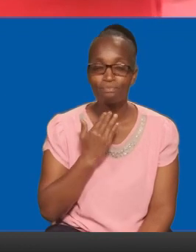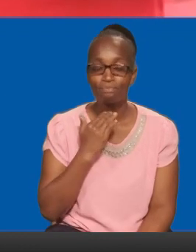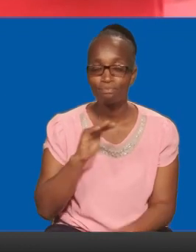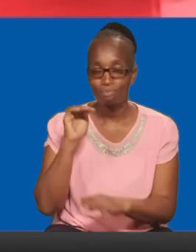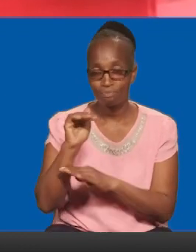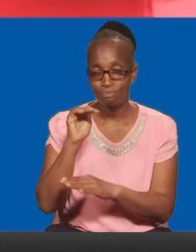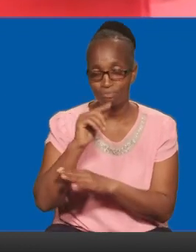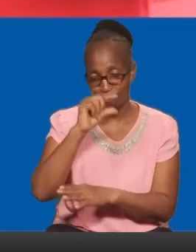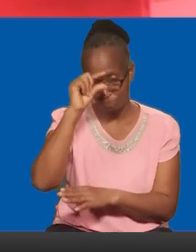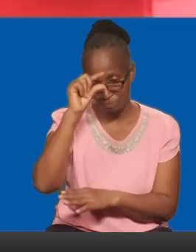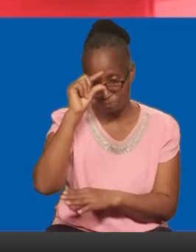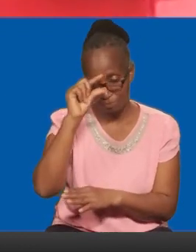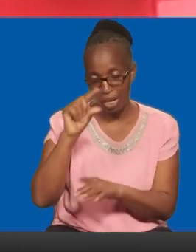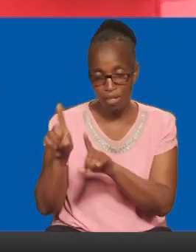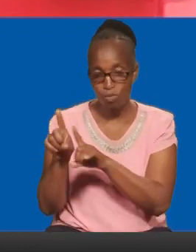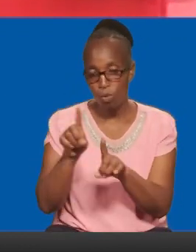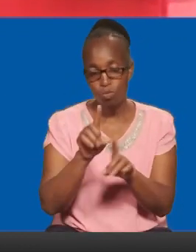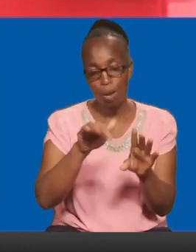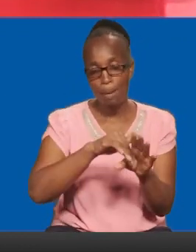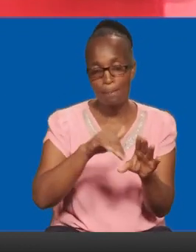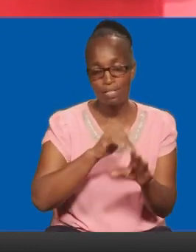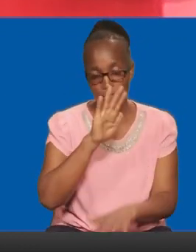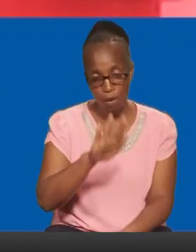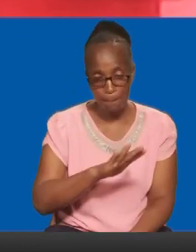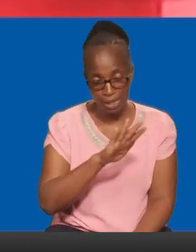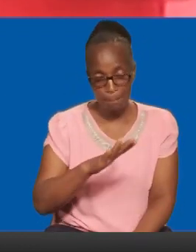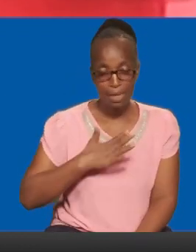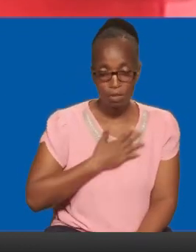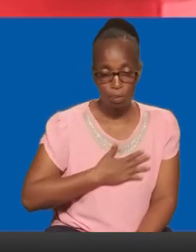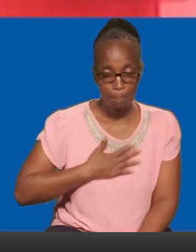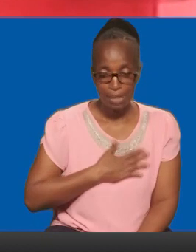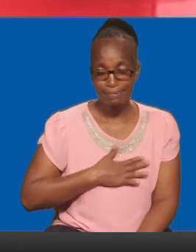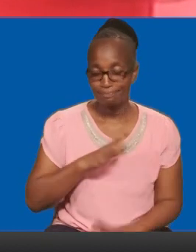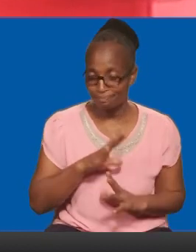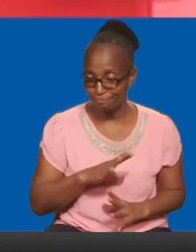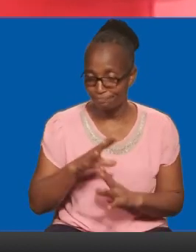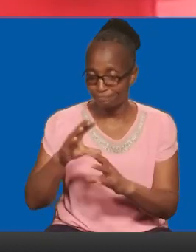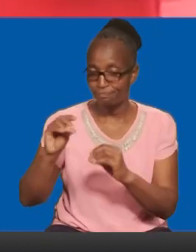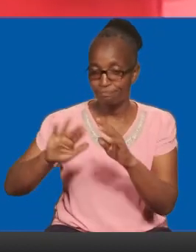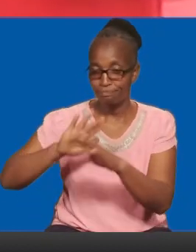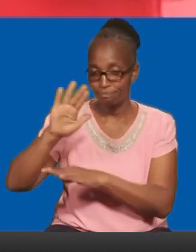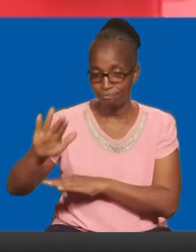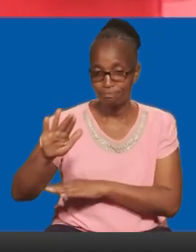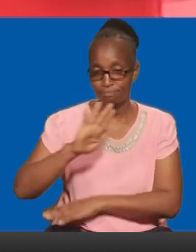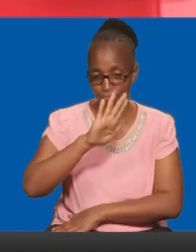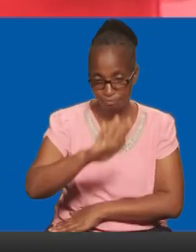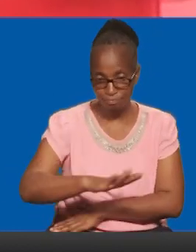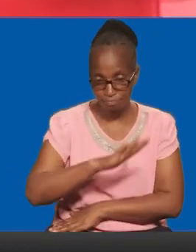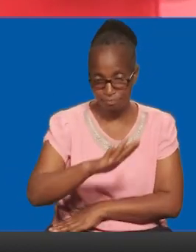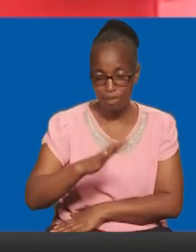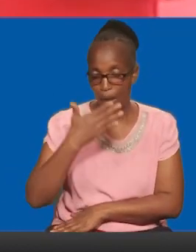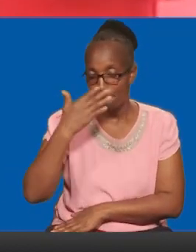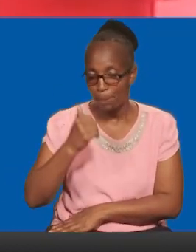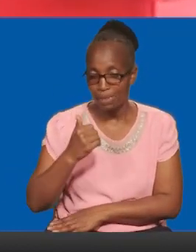Calling, humbly calling the government. We are humbly calling our members of parliament. Kindly go back to parliament. Institute